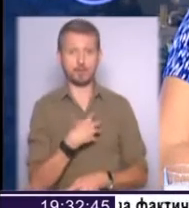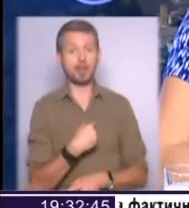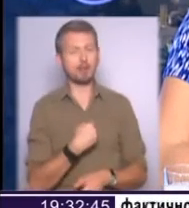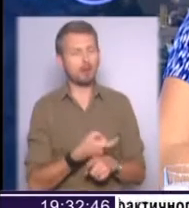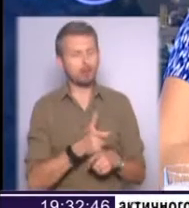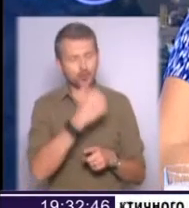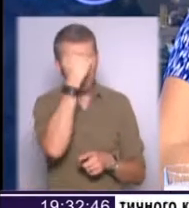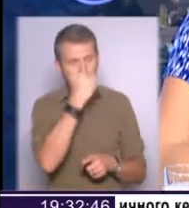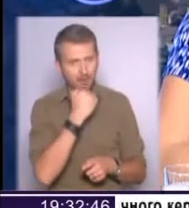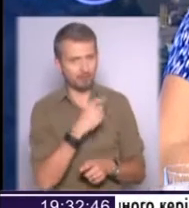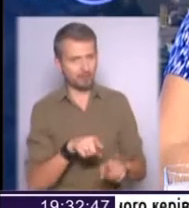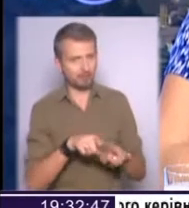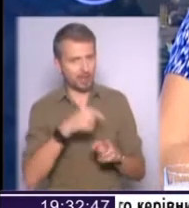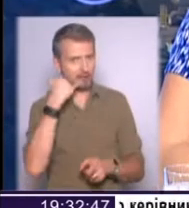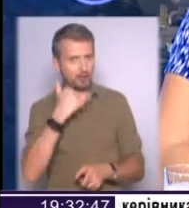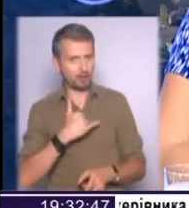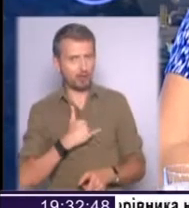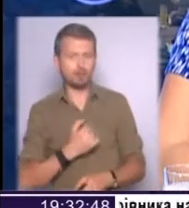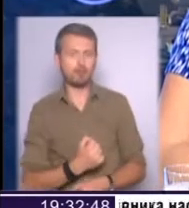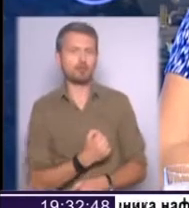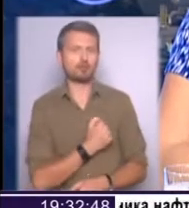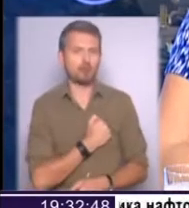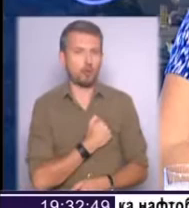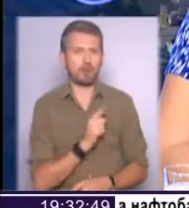за такий дзвінок. Шкода, що не